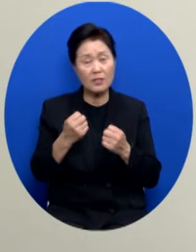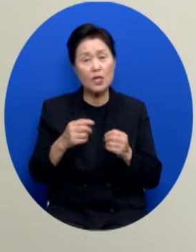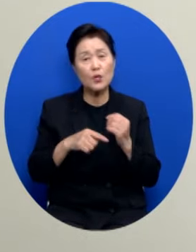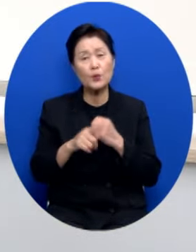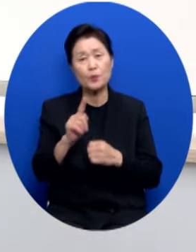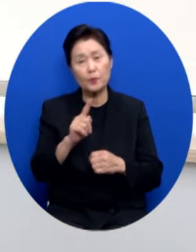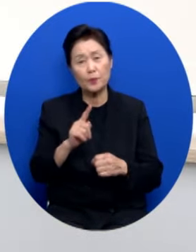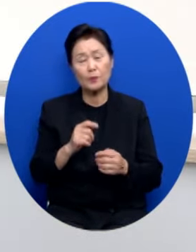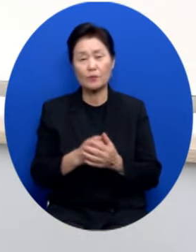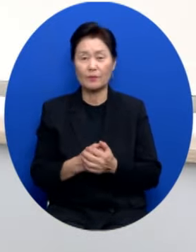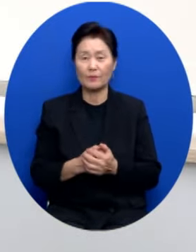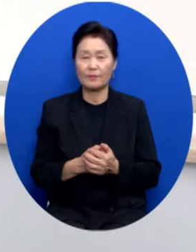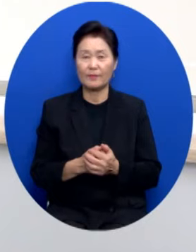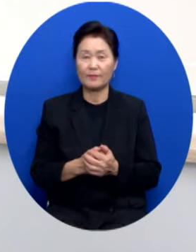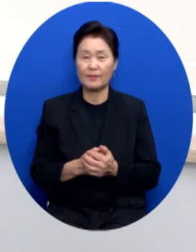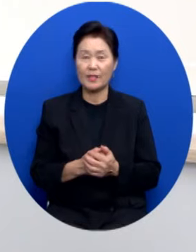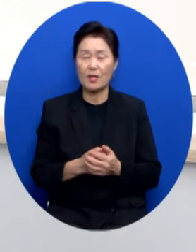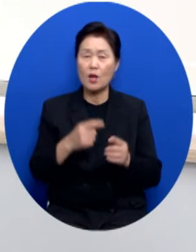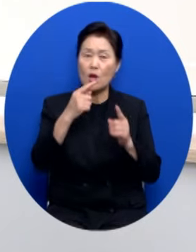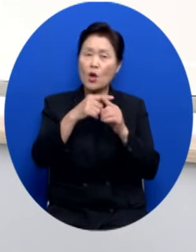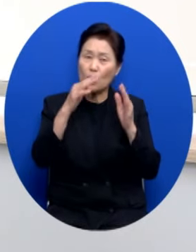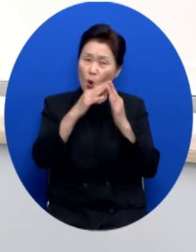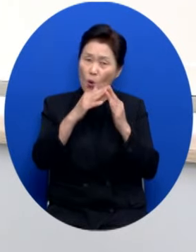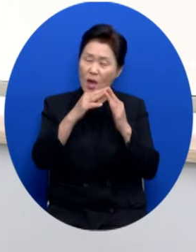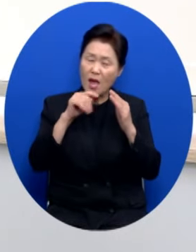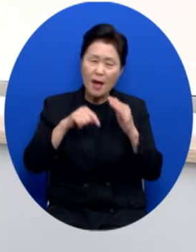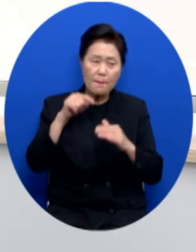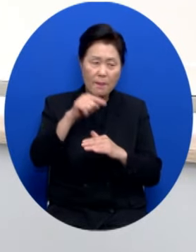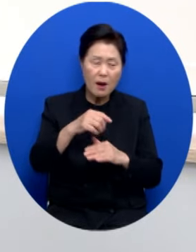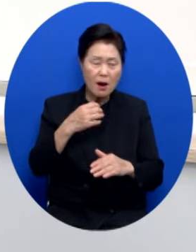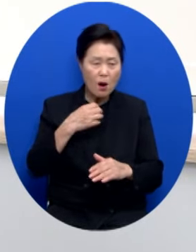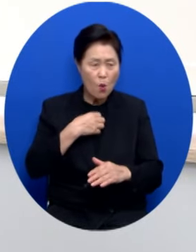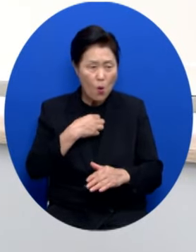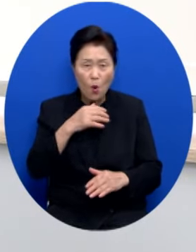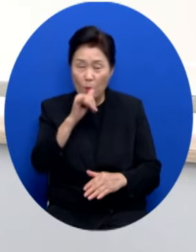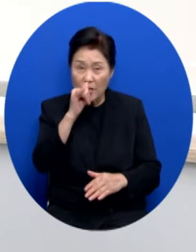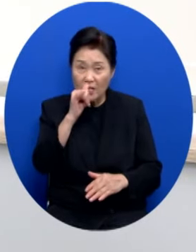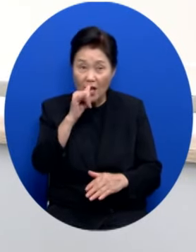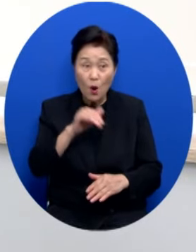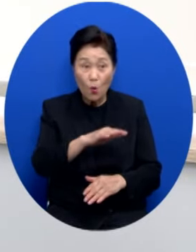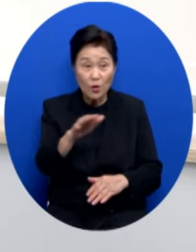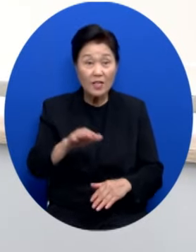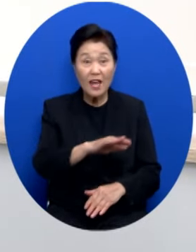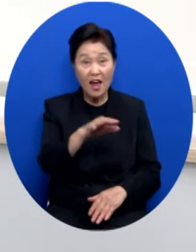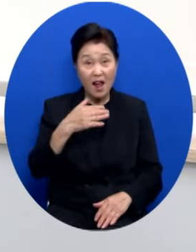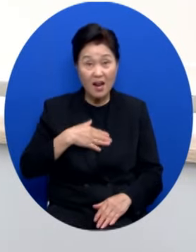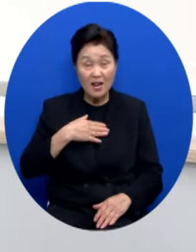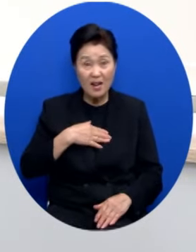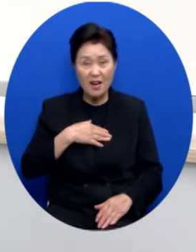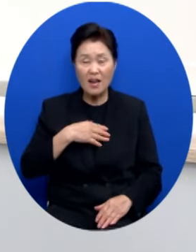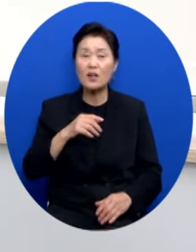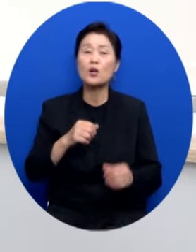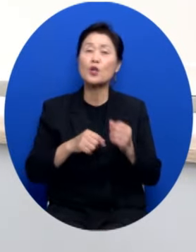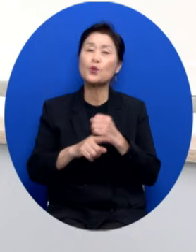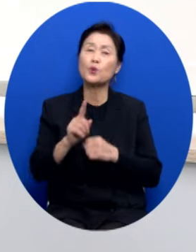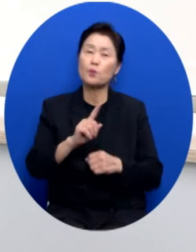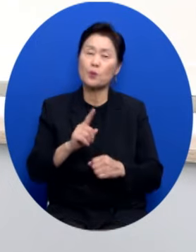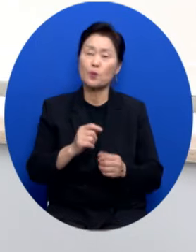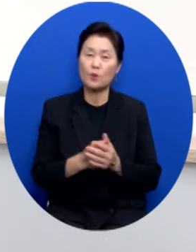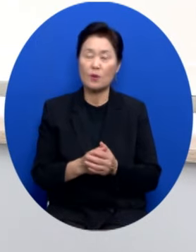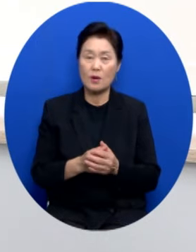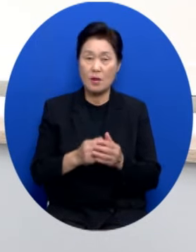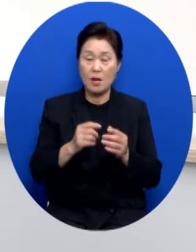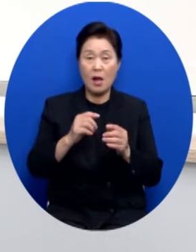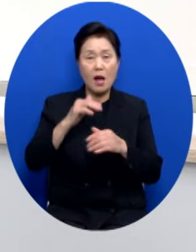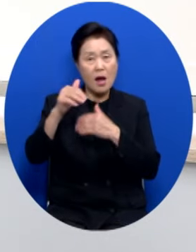있을까요? 오늘날 교회가 안팎으로 위기라는 사실을 우리가 인지하고 있는데 그 원인은